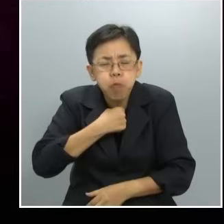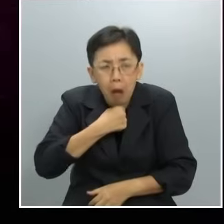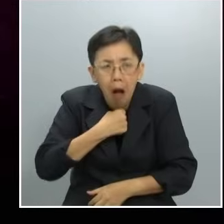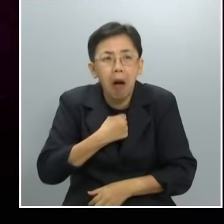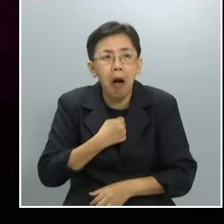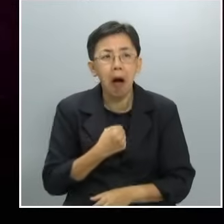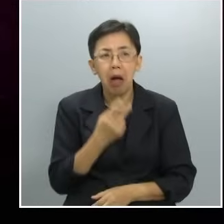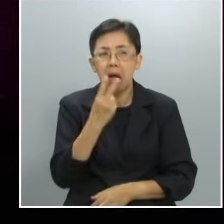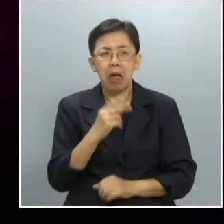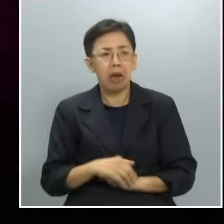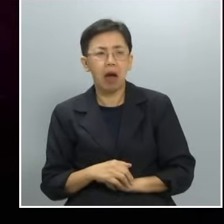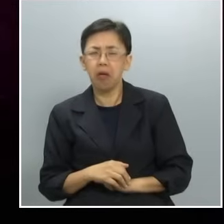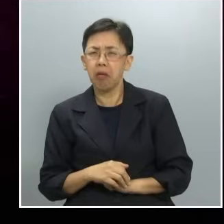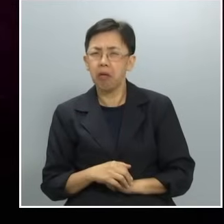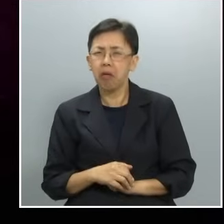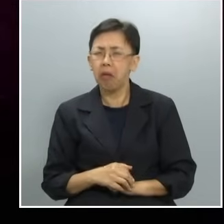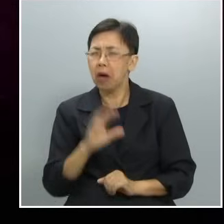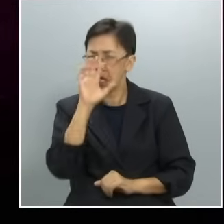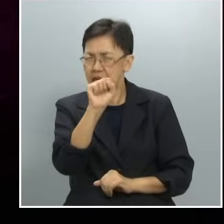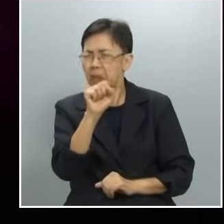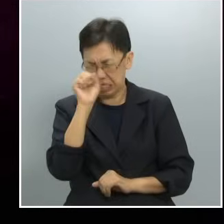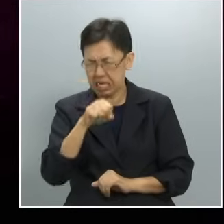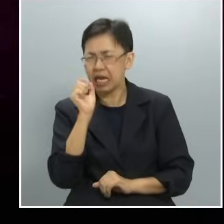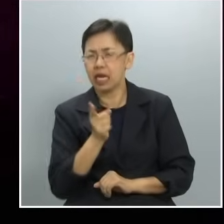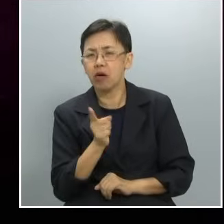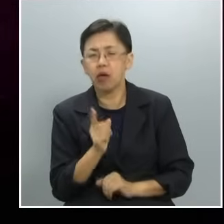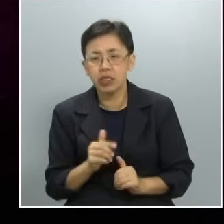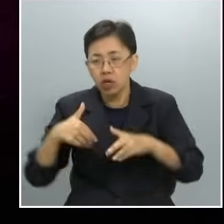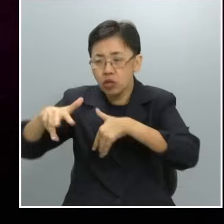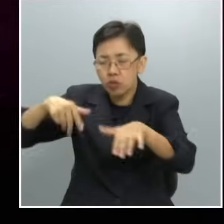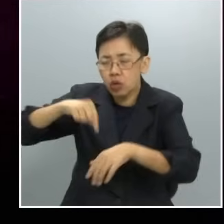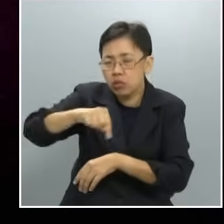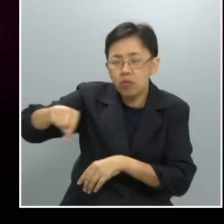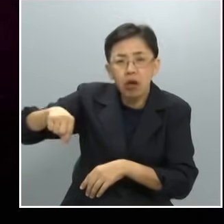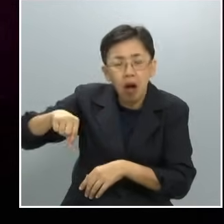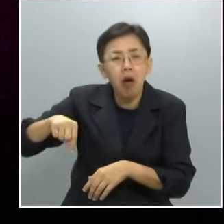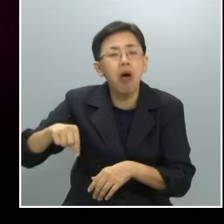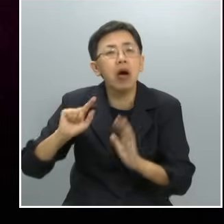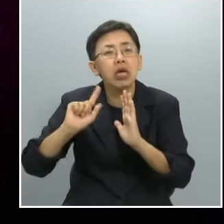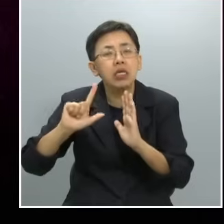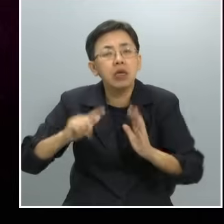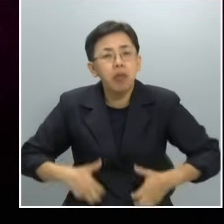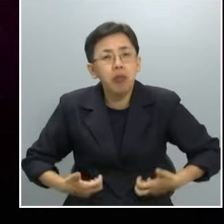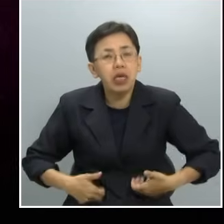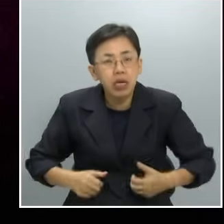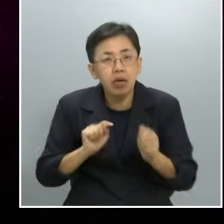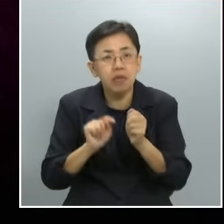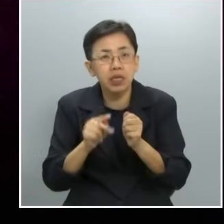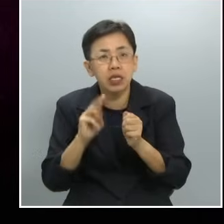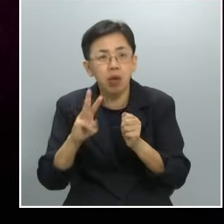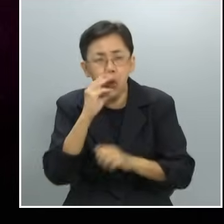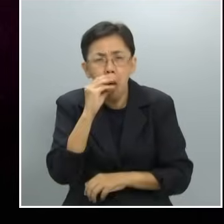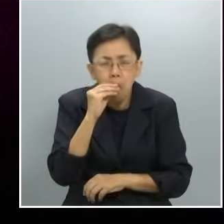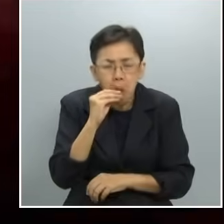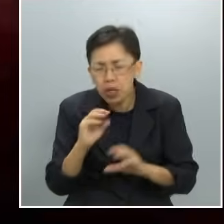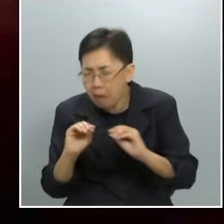บอกว่าไม่มีพลาดค่ะจนตอนนี้เนี่ยชาวบ้านที่ท่าวุ้งที่จังหวัดลพบุรีเนี่ยเขาก็พูดกันถึงเรื่องนี้กันเยอะเล